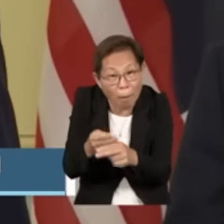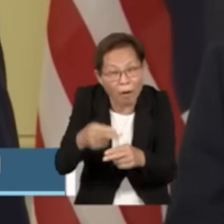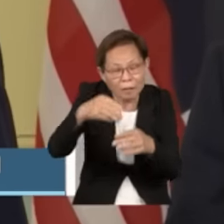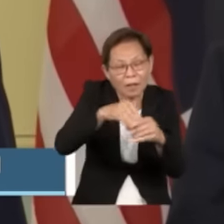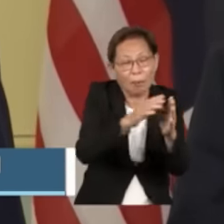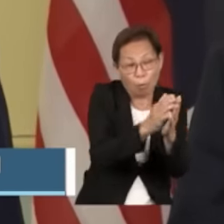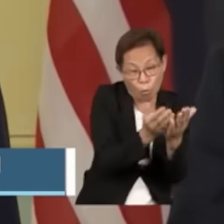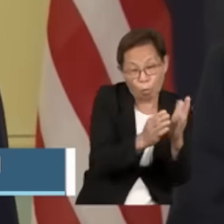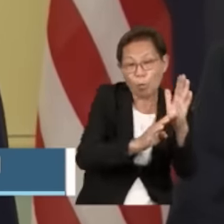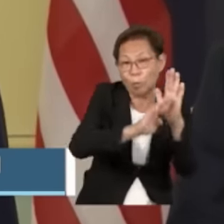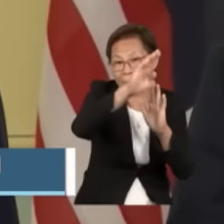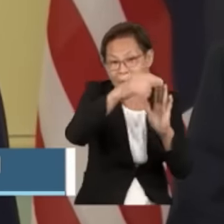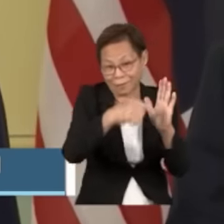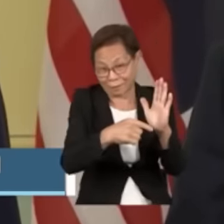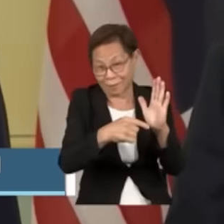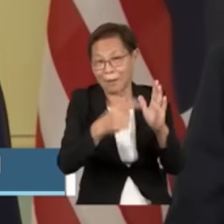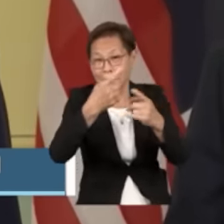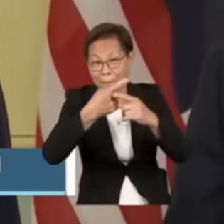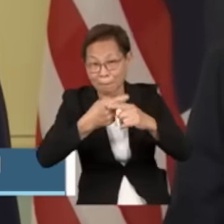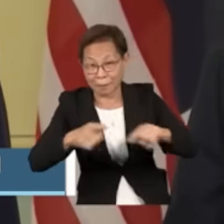buku Madani. Tetapi